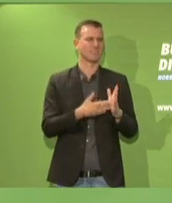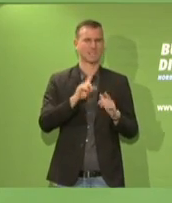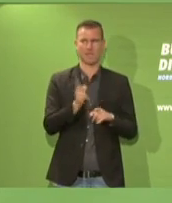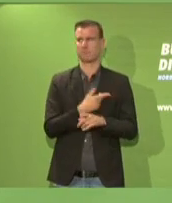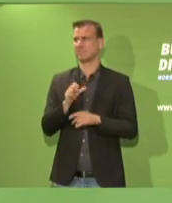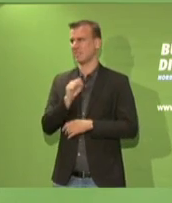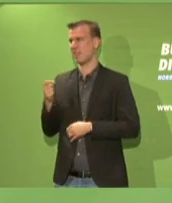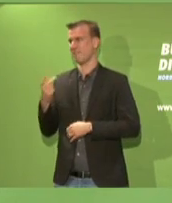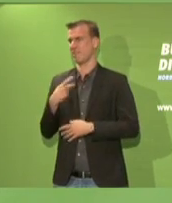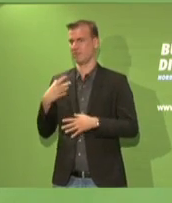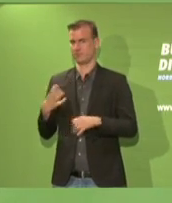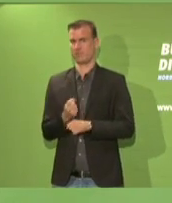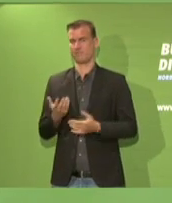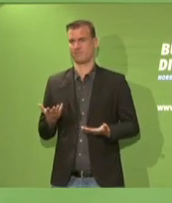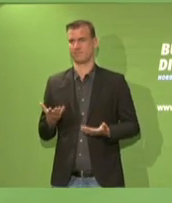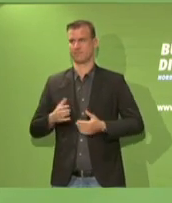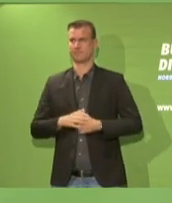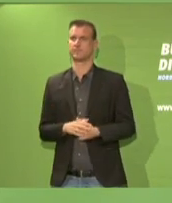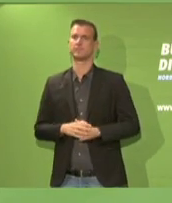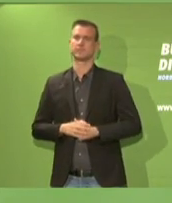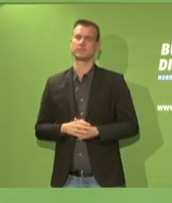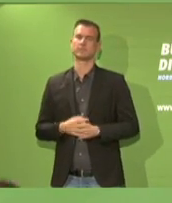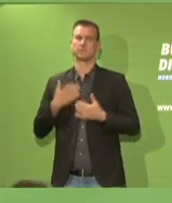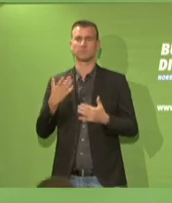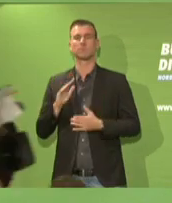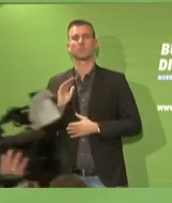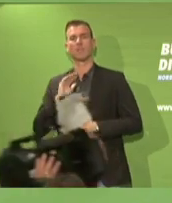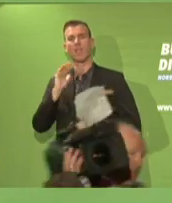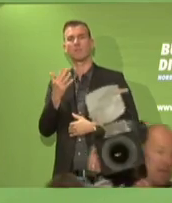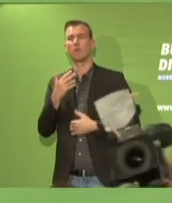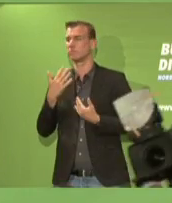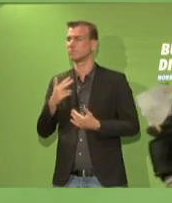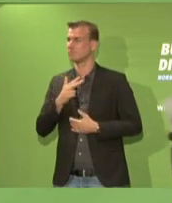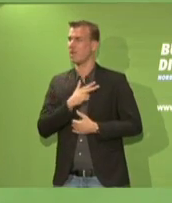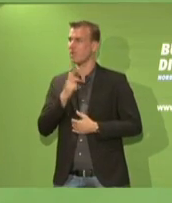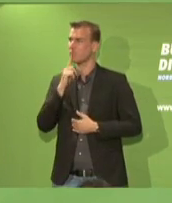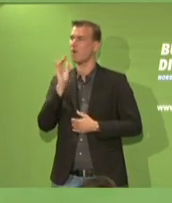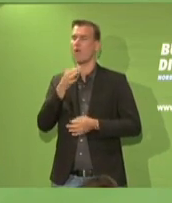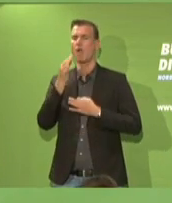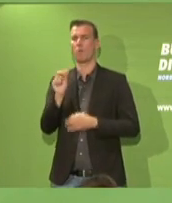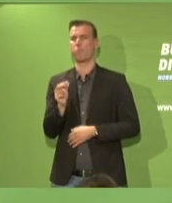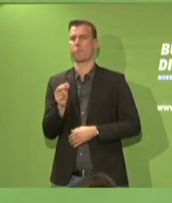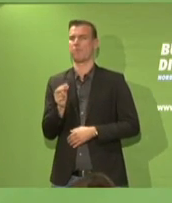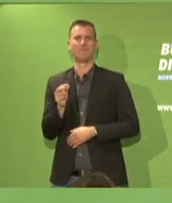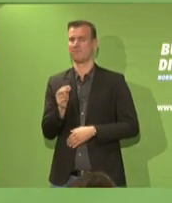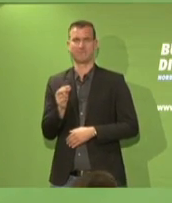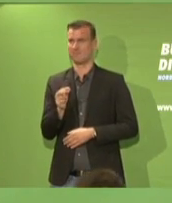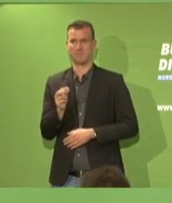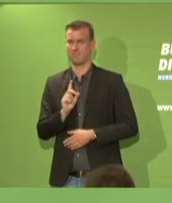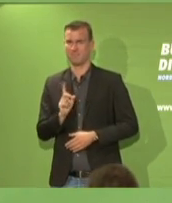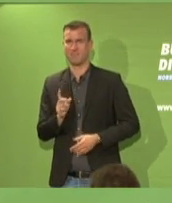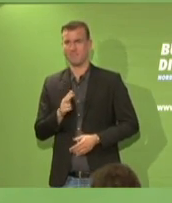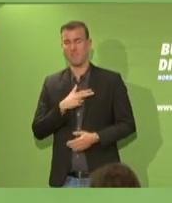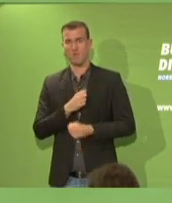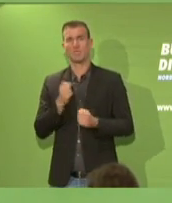Silvia. Das sind Erfolge, die man wirklich nicht kleinreden soll. Aber ich fühle mich immer noch auch